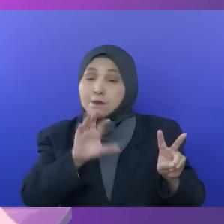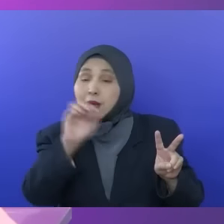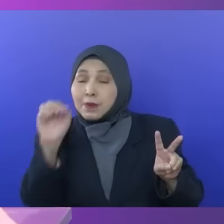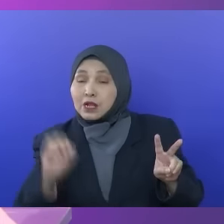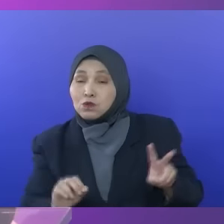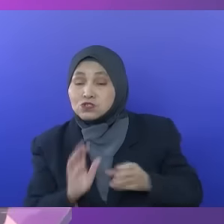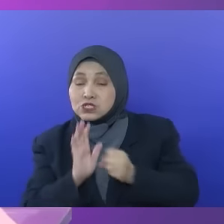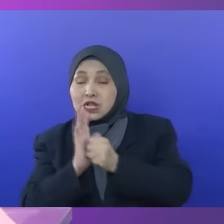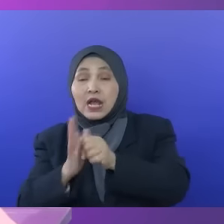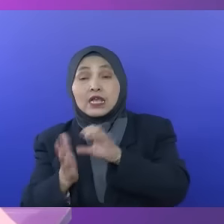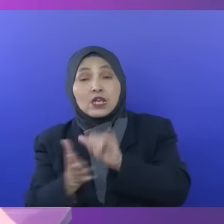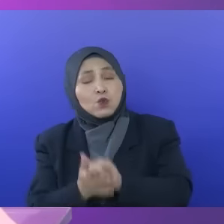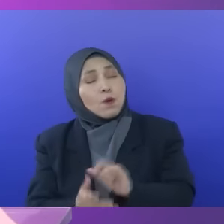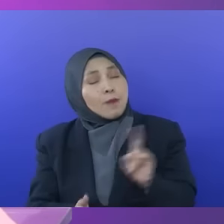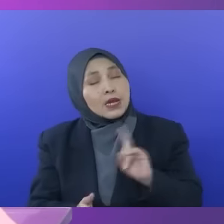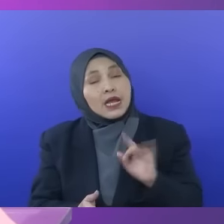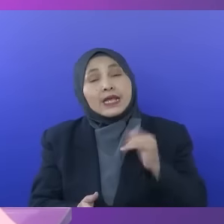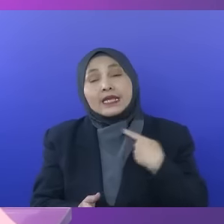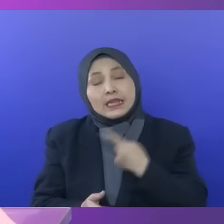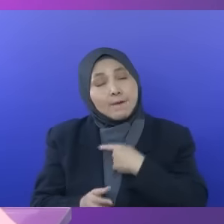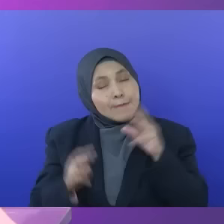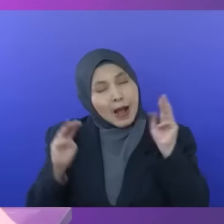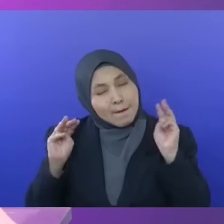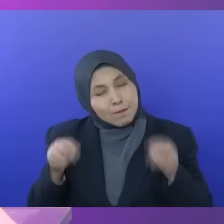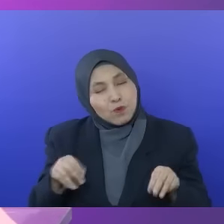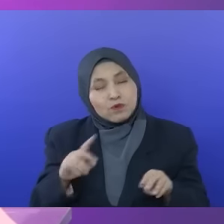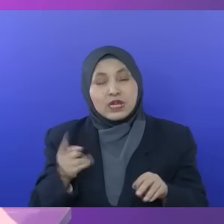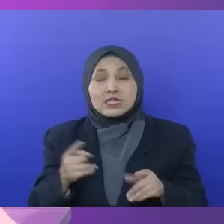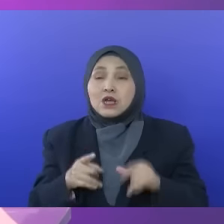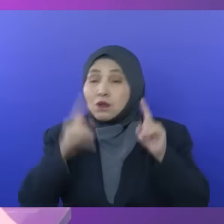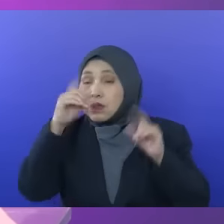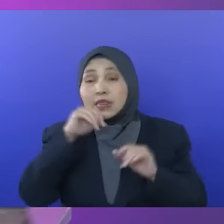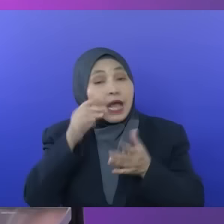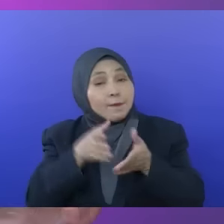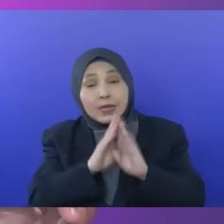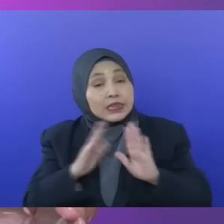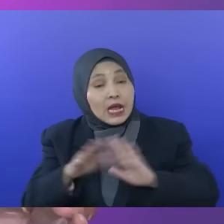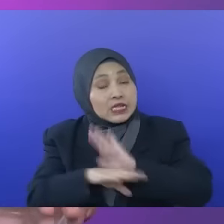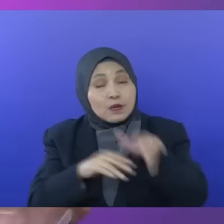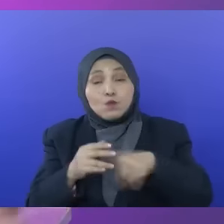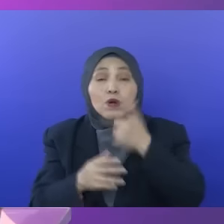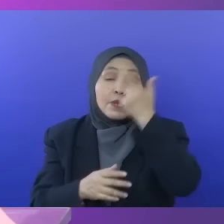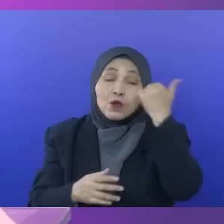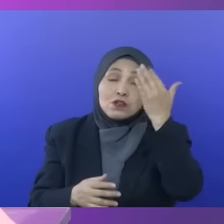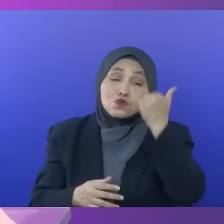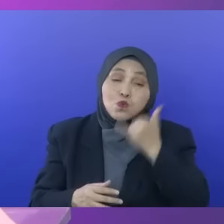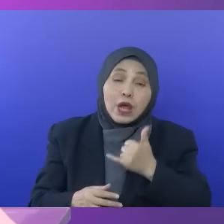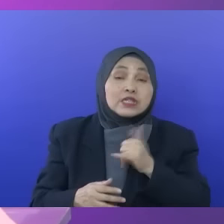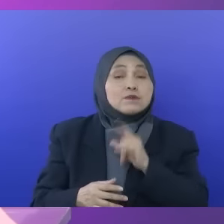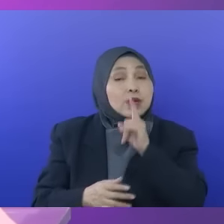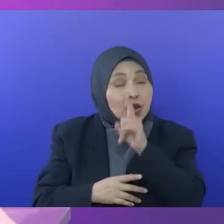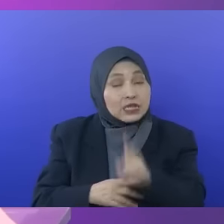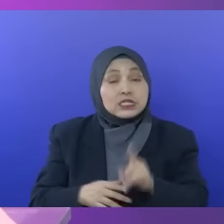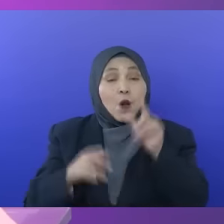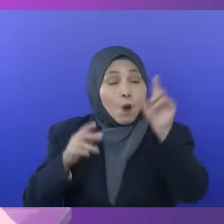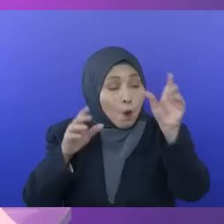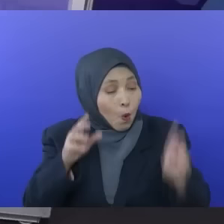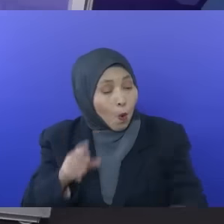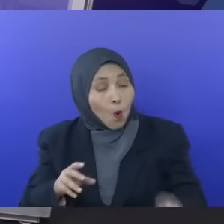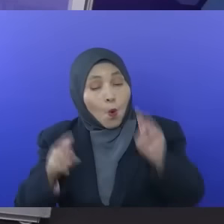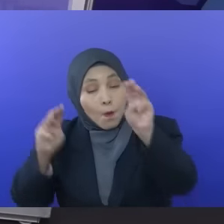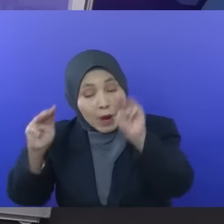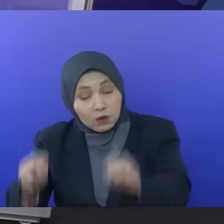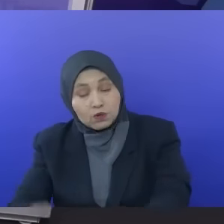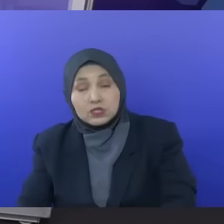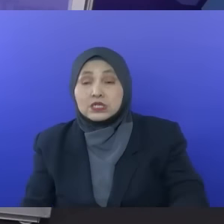sedekah itu mana yang kita mampu tetapi Allah tak minta semua Mengapa tak minta semua saya pasal orang bertakwa